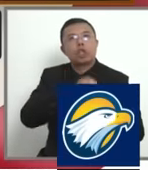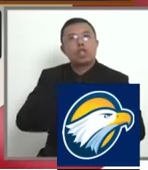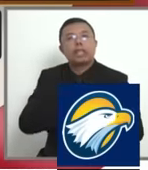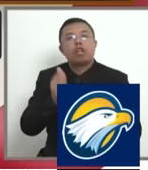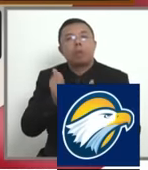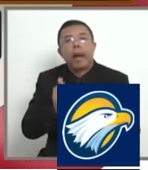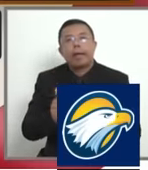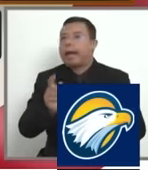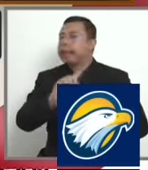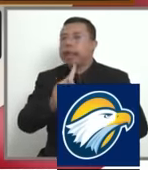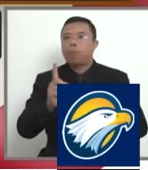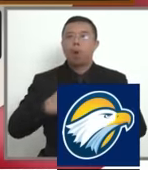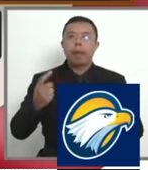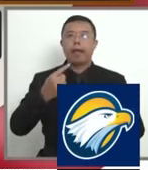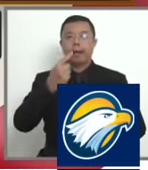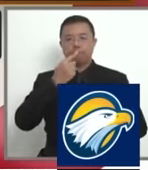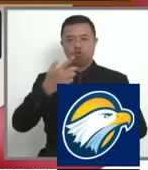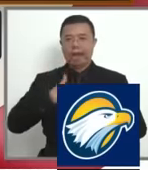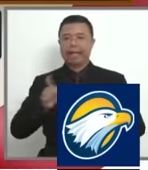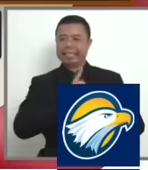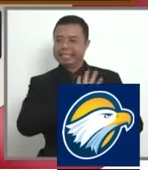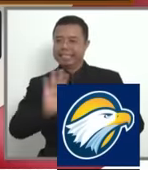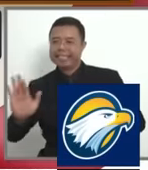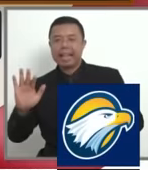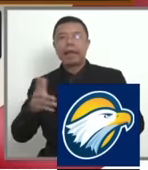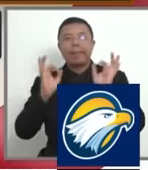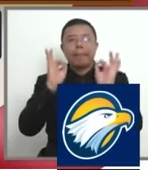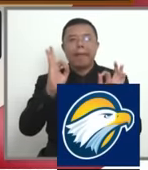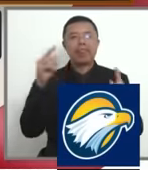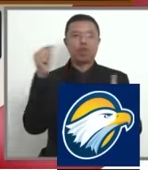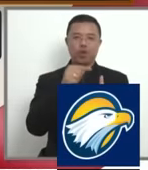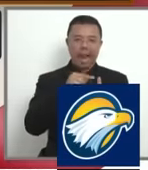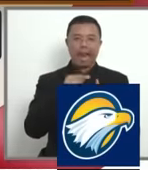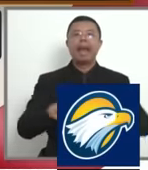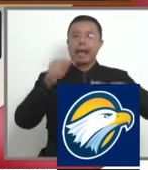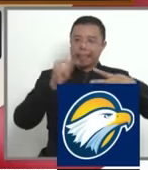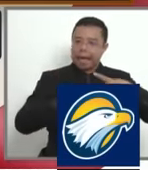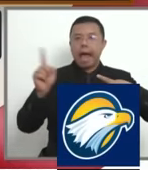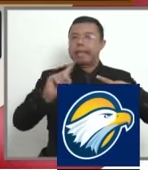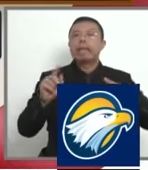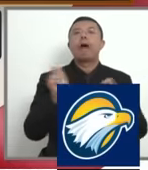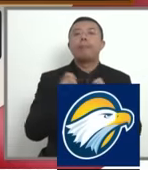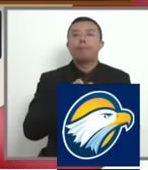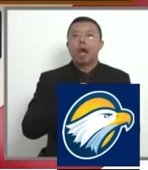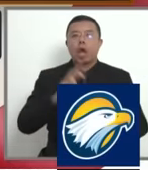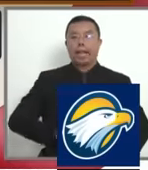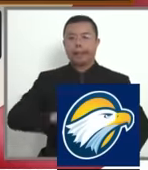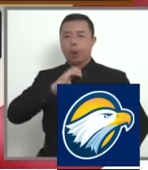agar satu tidak saling klaim dua bisa tepat sasaran tiga tidak menimbulkan